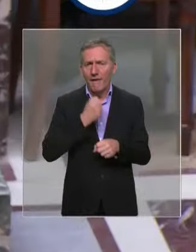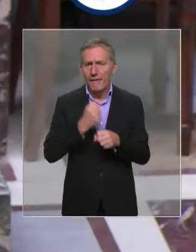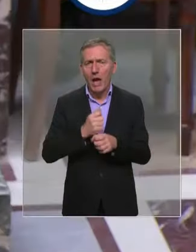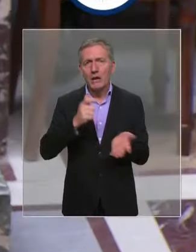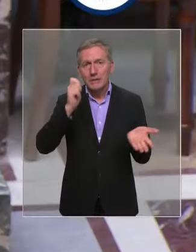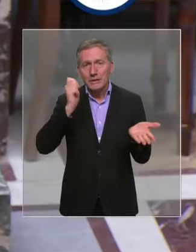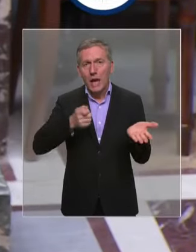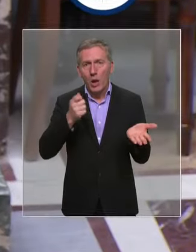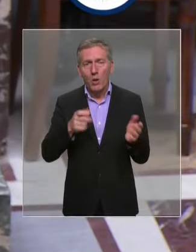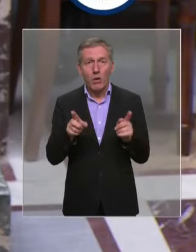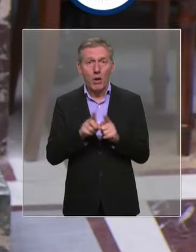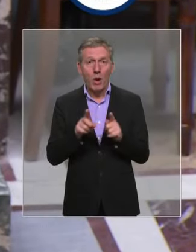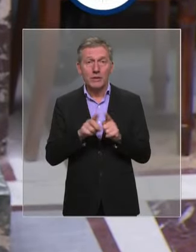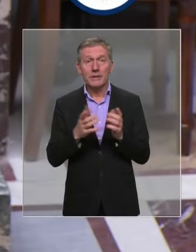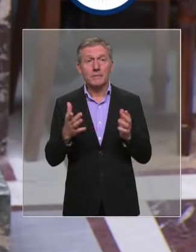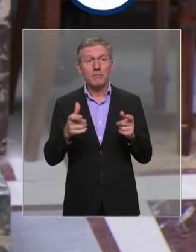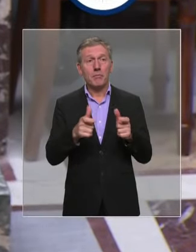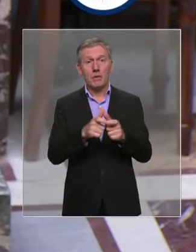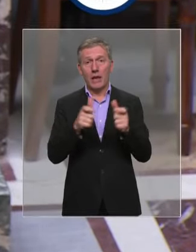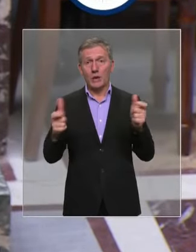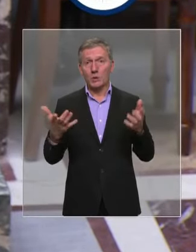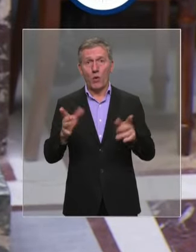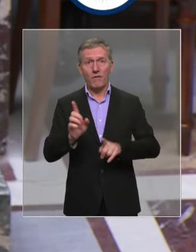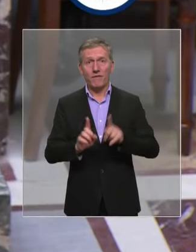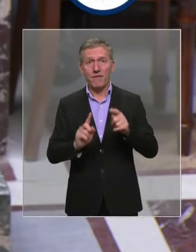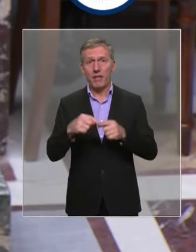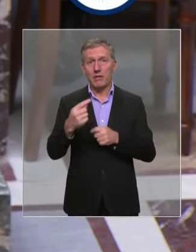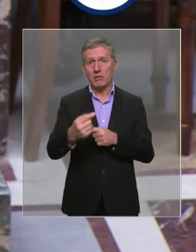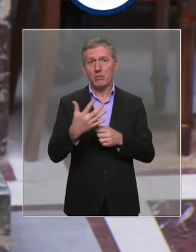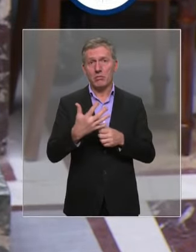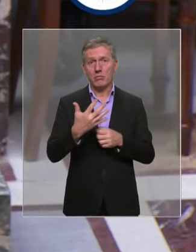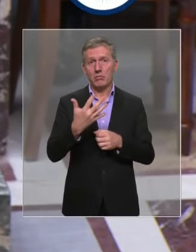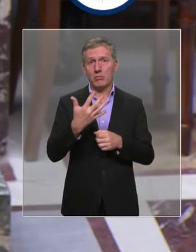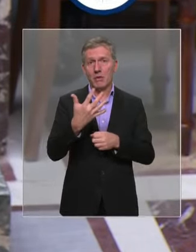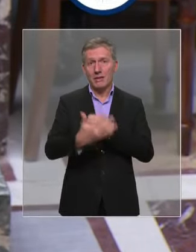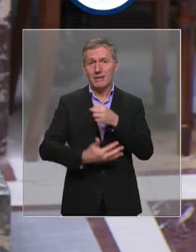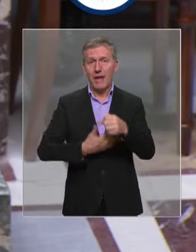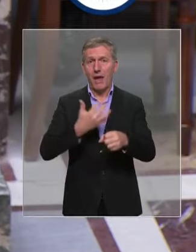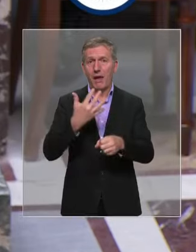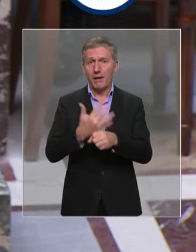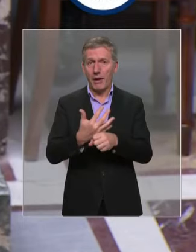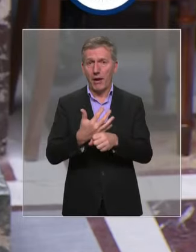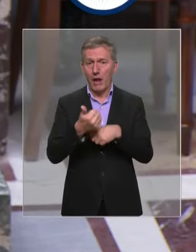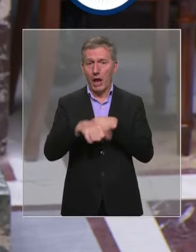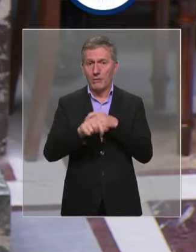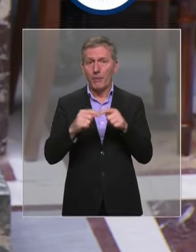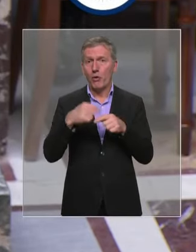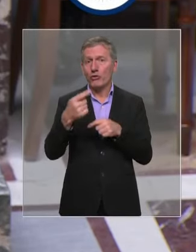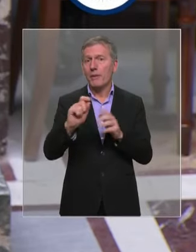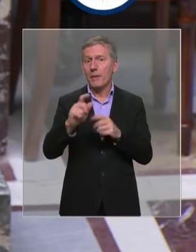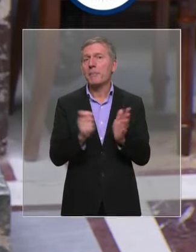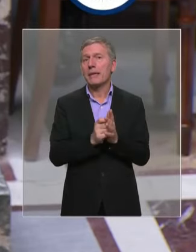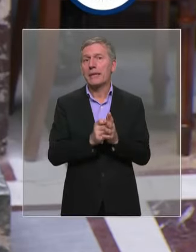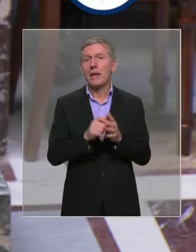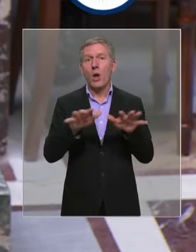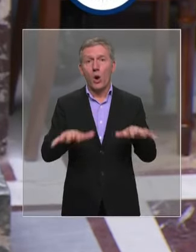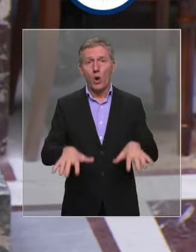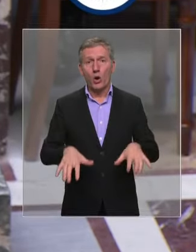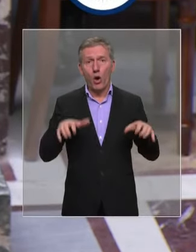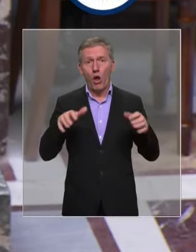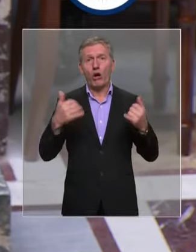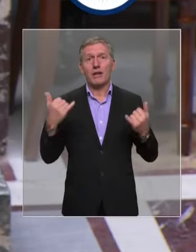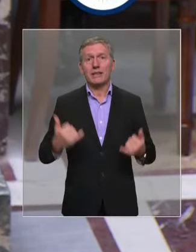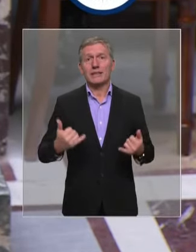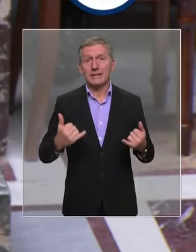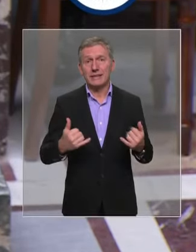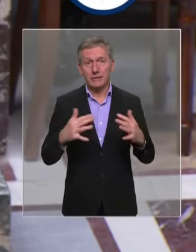d'autres. Et c'est enfin une institution qui va fêter ses 5 premières années la semaine prochaine à l'occasion d'un colloque accueilli ici